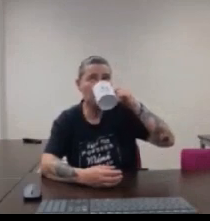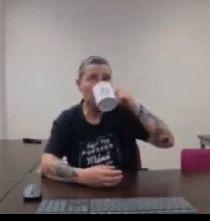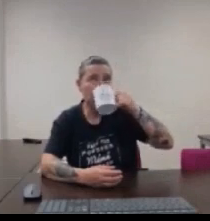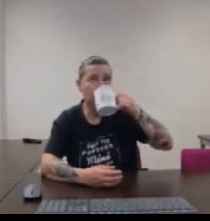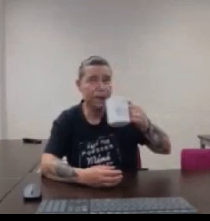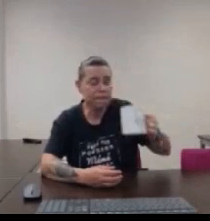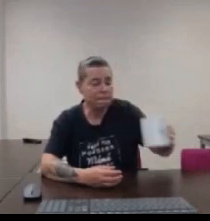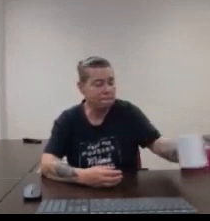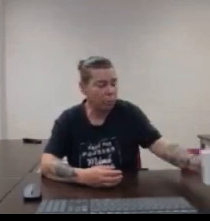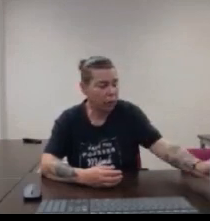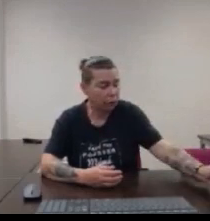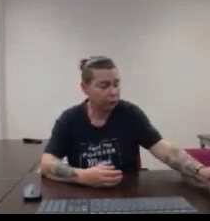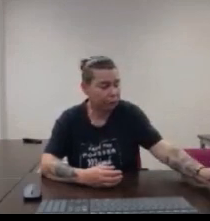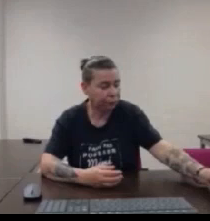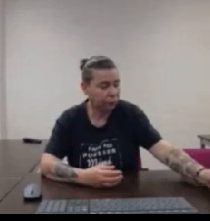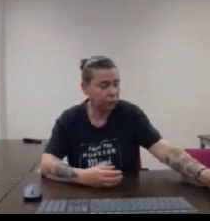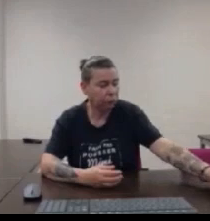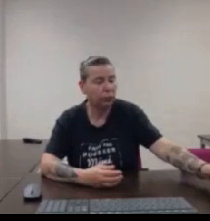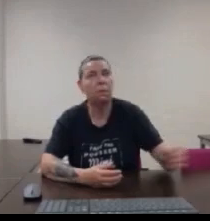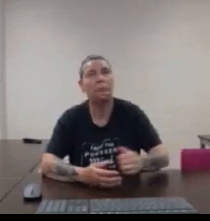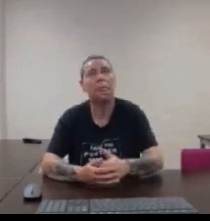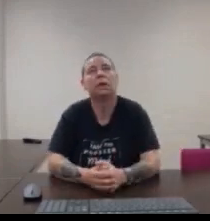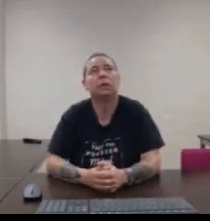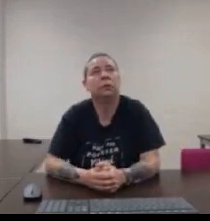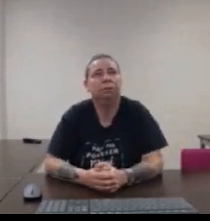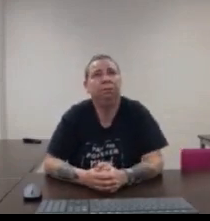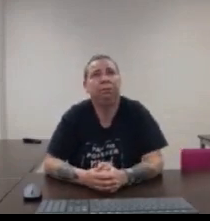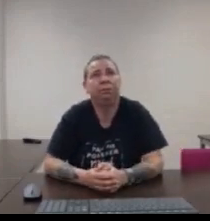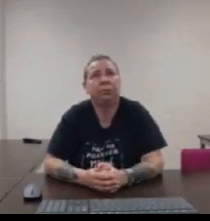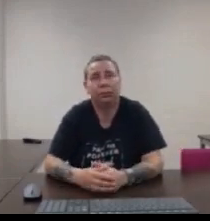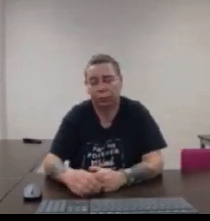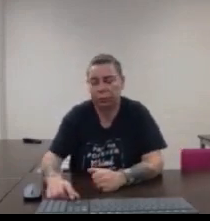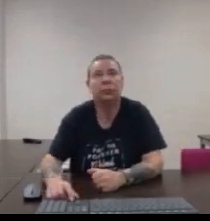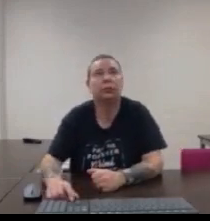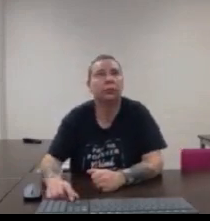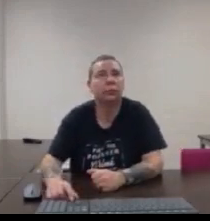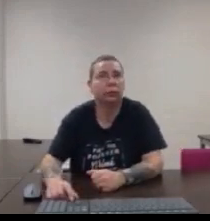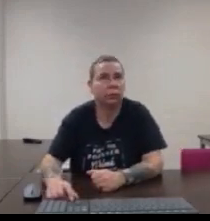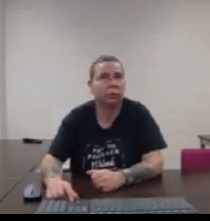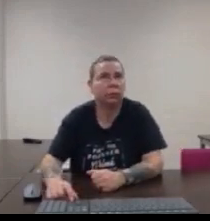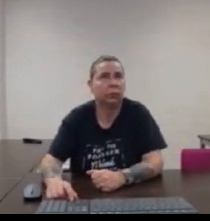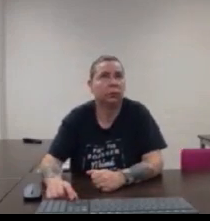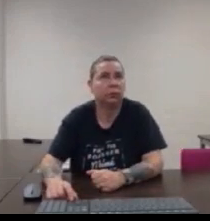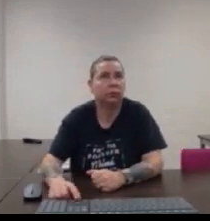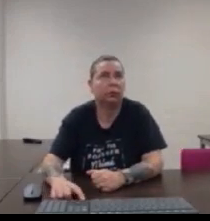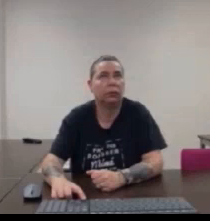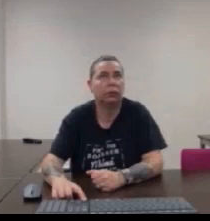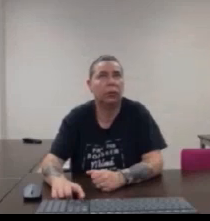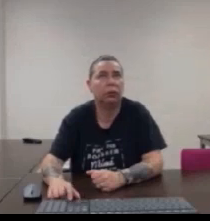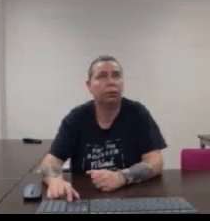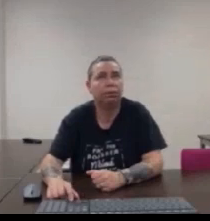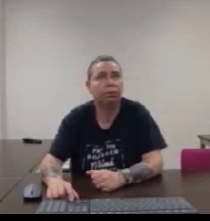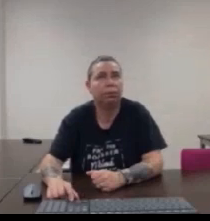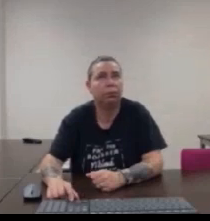apparition. Donc, ce qu'il faut savoir déjà, c'est que les troubles musculo-squelettiques, ils vont résulter d'une hypersollicitation qui est générée par plusieurs facteurs. Donc,